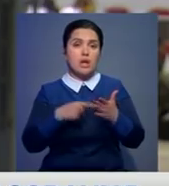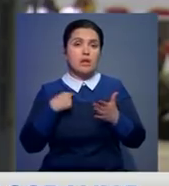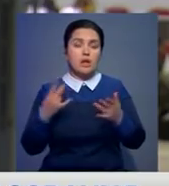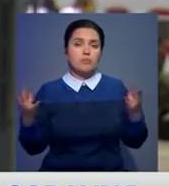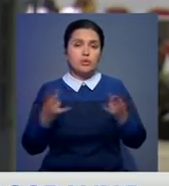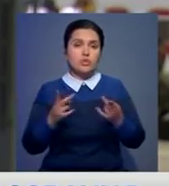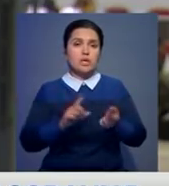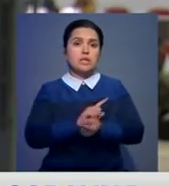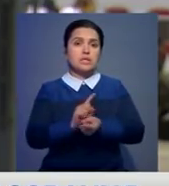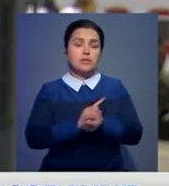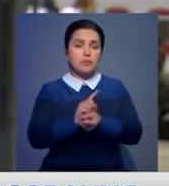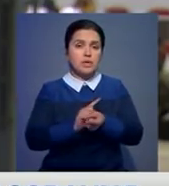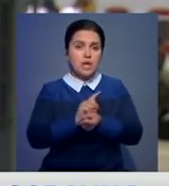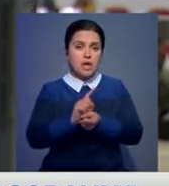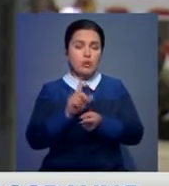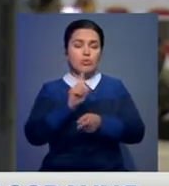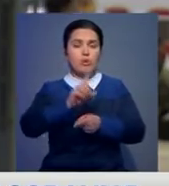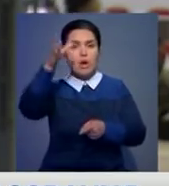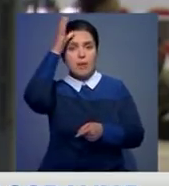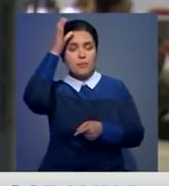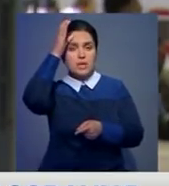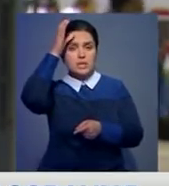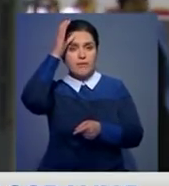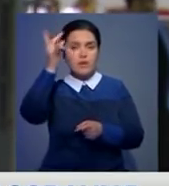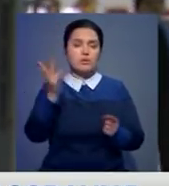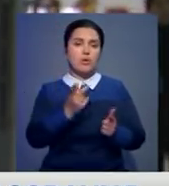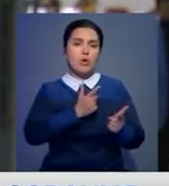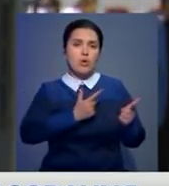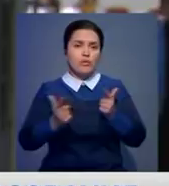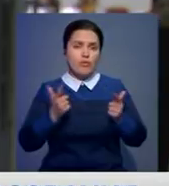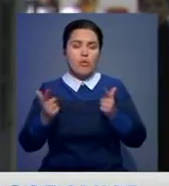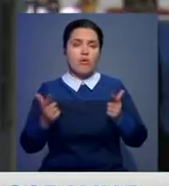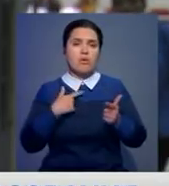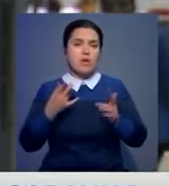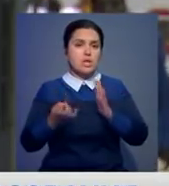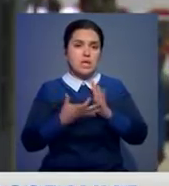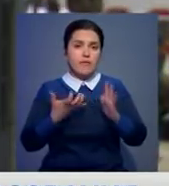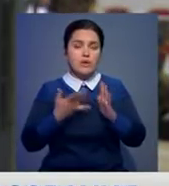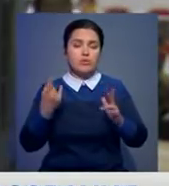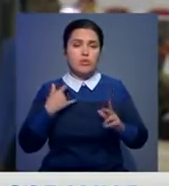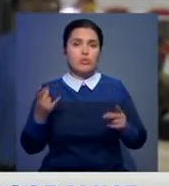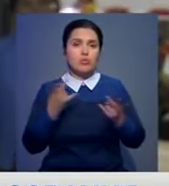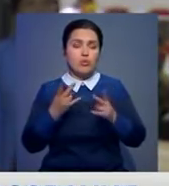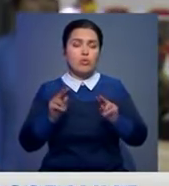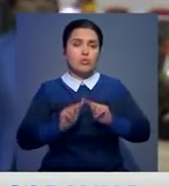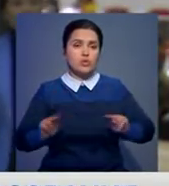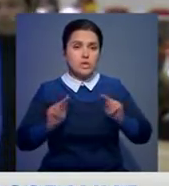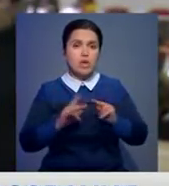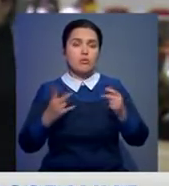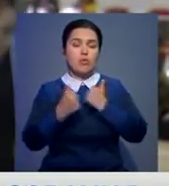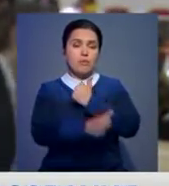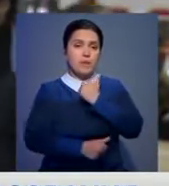только инфраструктуру в системе высшего образования, то есть готовность, материальные базы, преподаватели принять этих студентов. Сейчас для